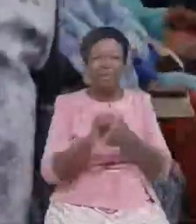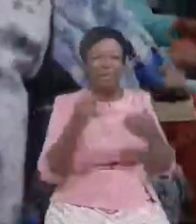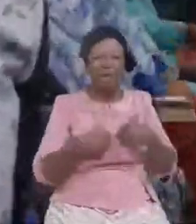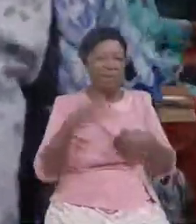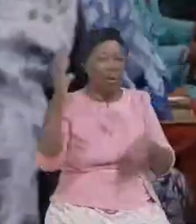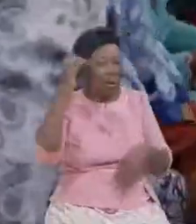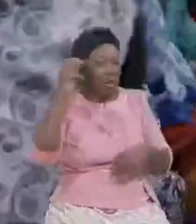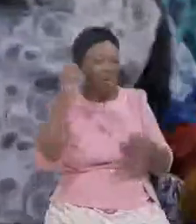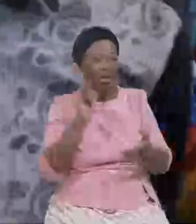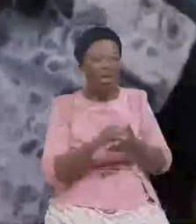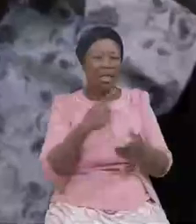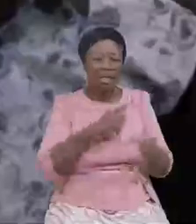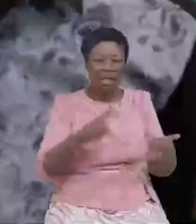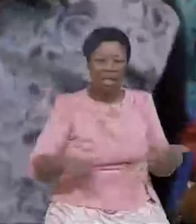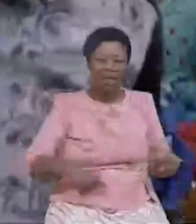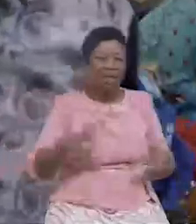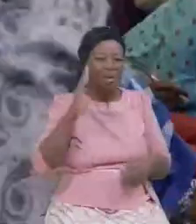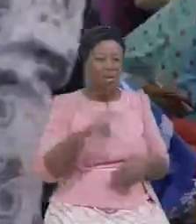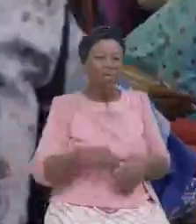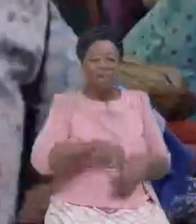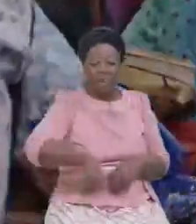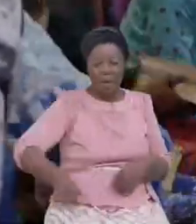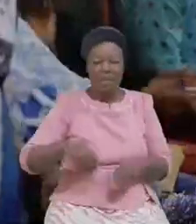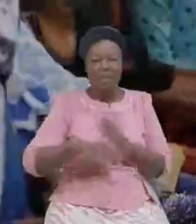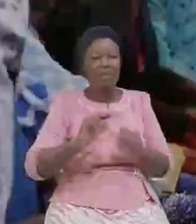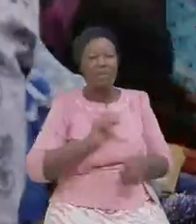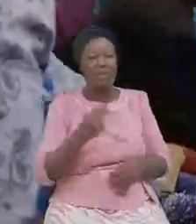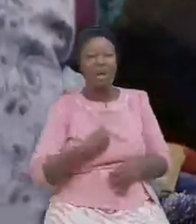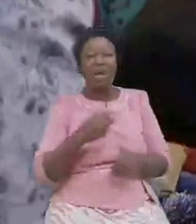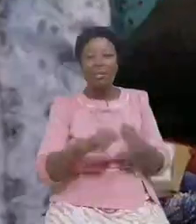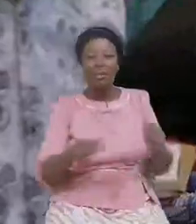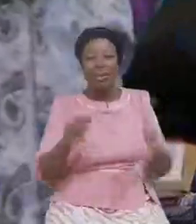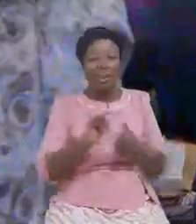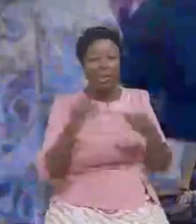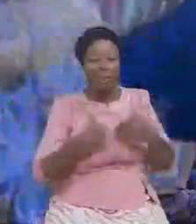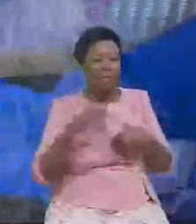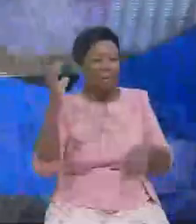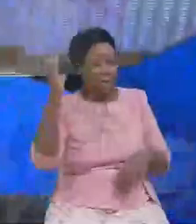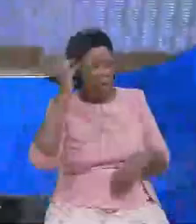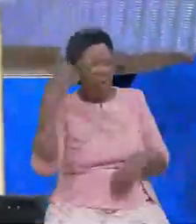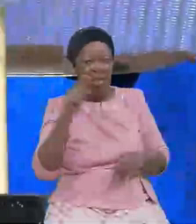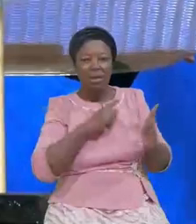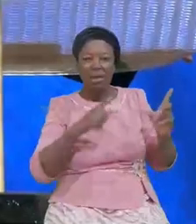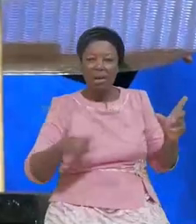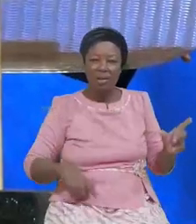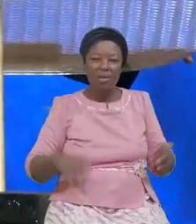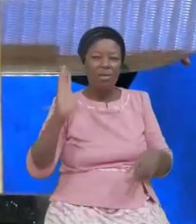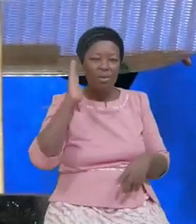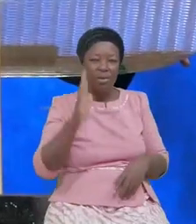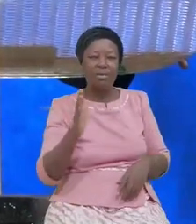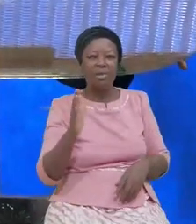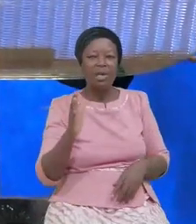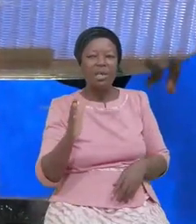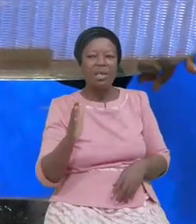le Seigneur l'implante dans nos vies. Tout ce que nous avons entendu, que le Seigneur l'imprime